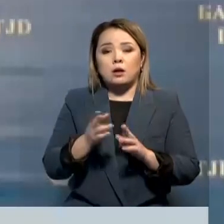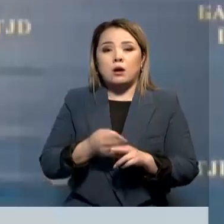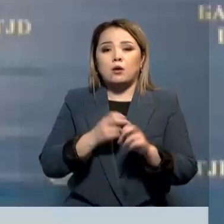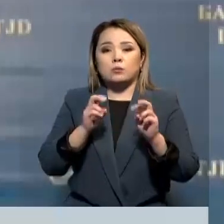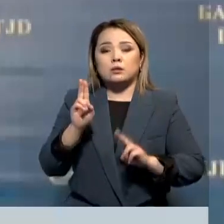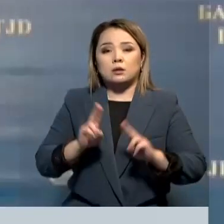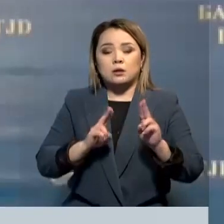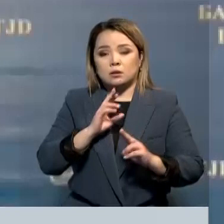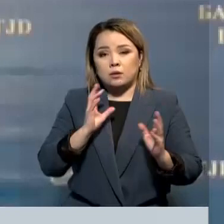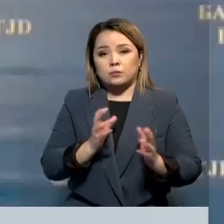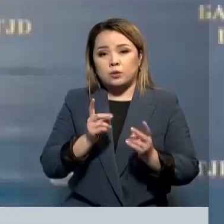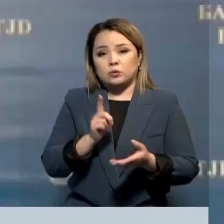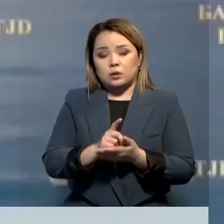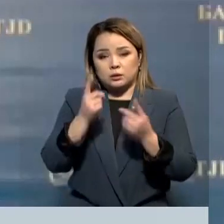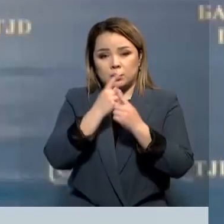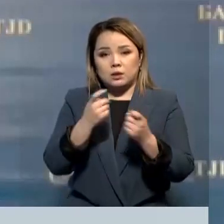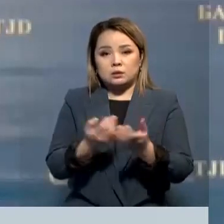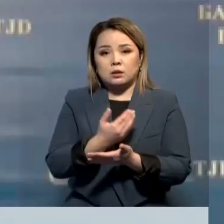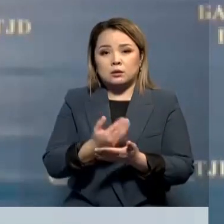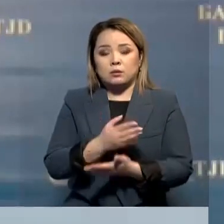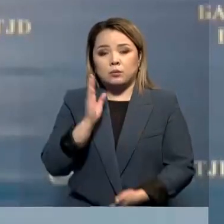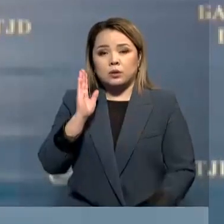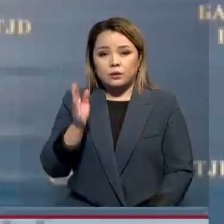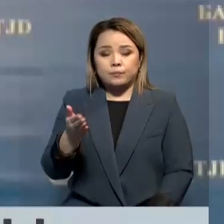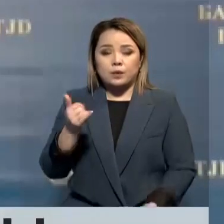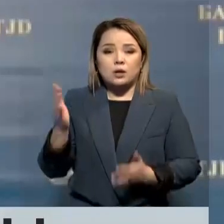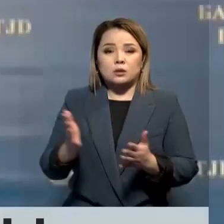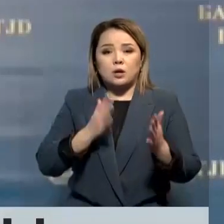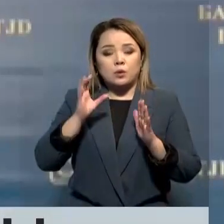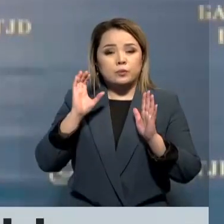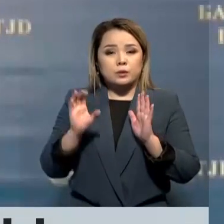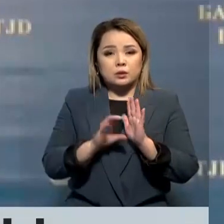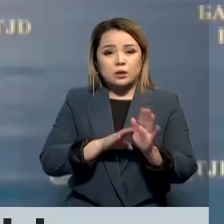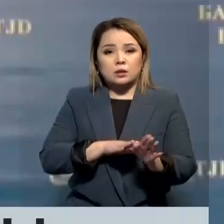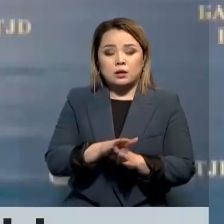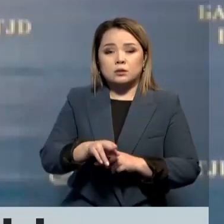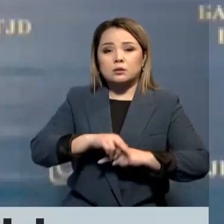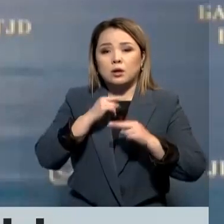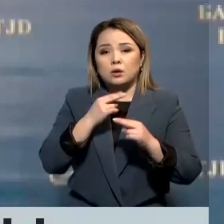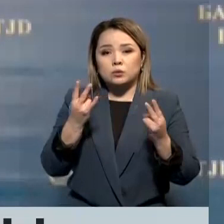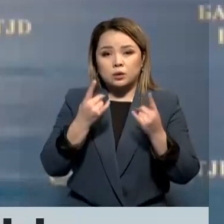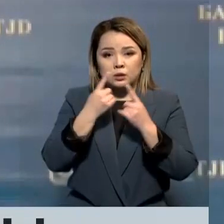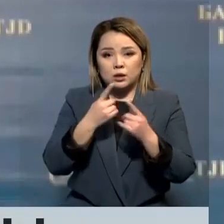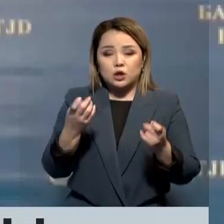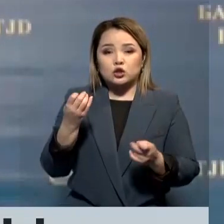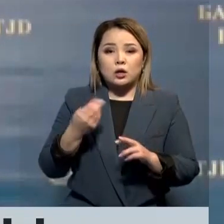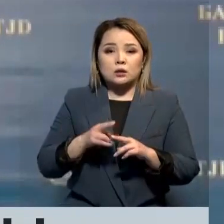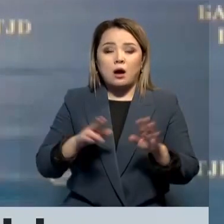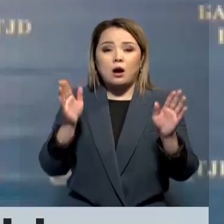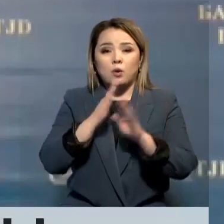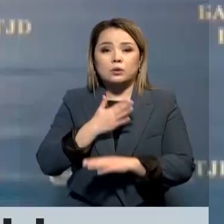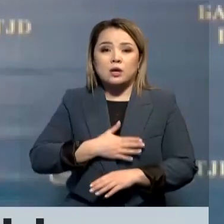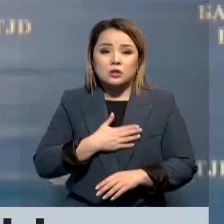қауіпсіздік ережелерін сақтау қажеттілігі туралы ескертеді. Дауылды ескертулерге назар аударыңыздар. Және ауа